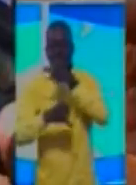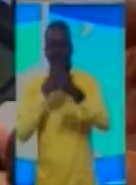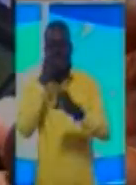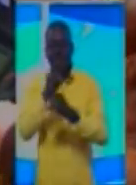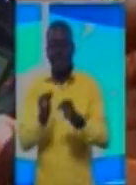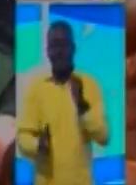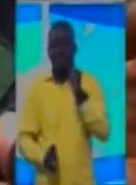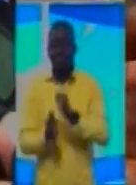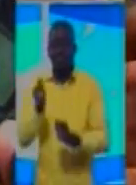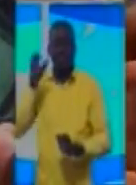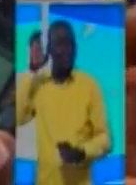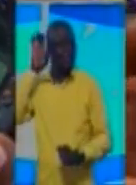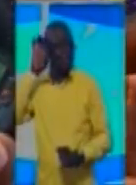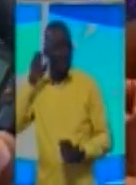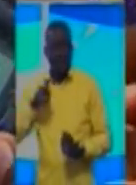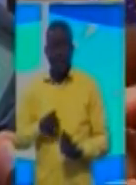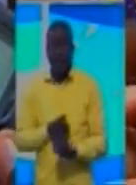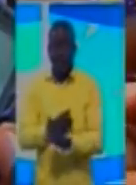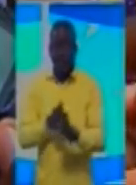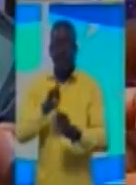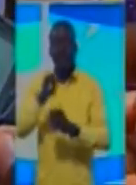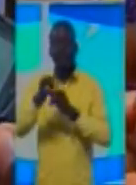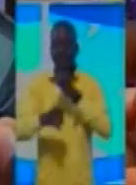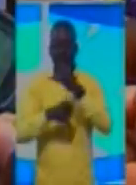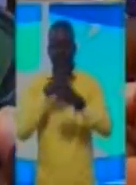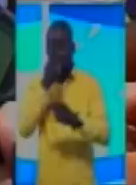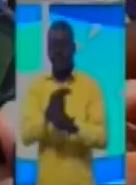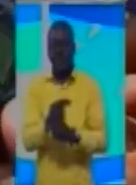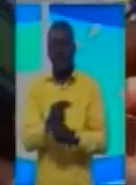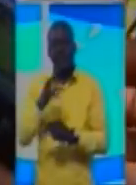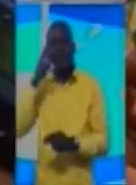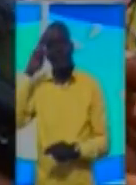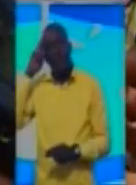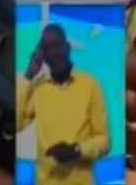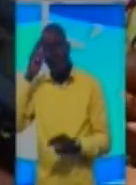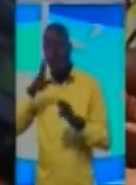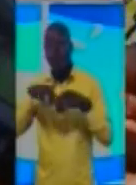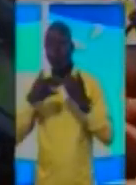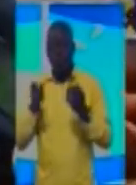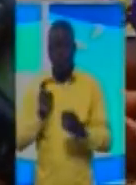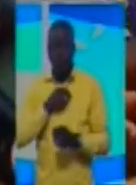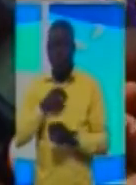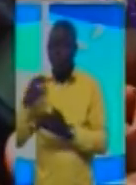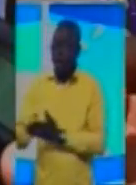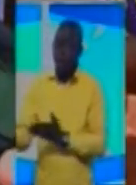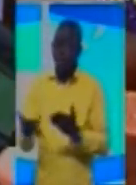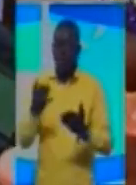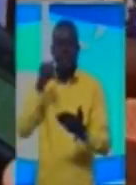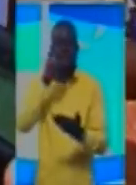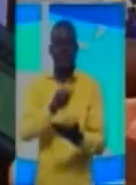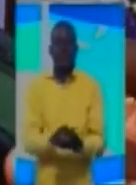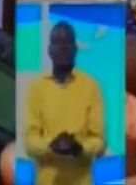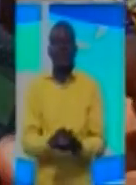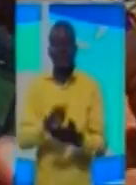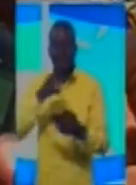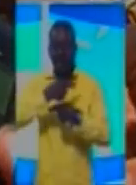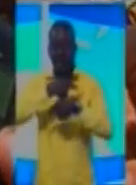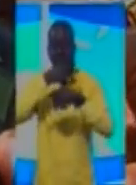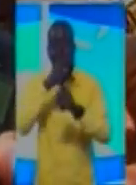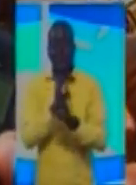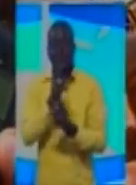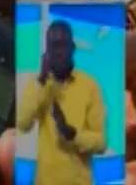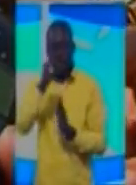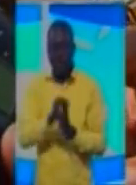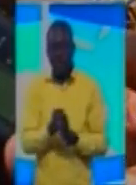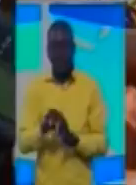plus écoutés, beaucoup plus suivis que les médias nationaux. Nous devons réfléchir à quelles alternatives nous pouvons apporter à ça. C'est une question de production de contenu et nous